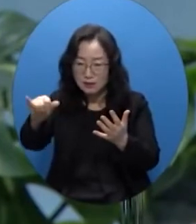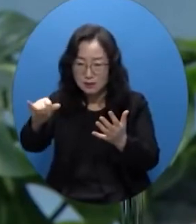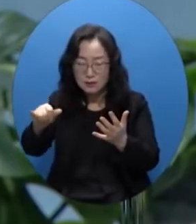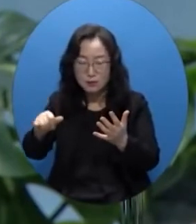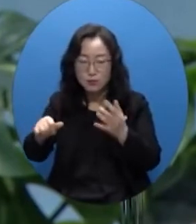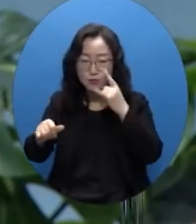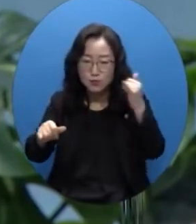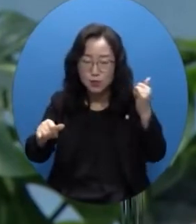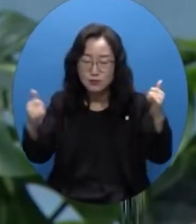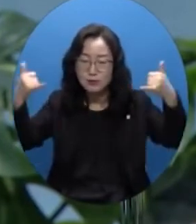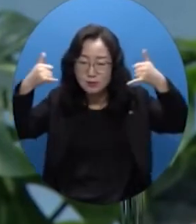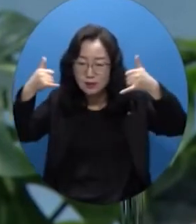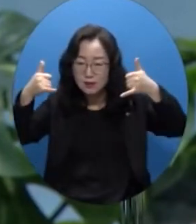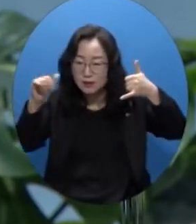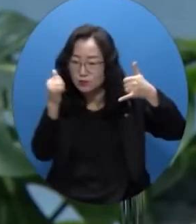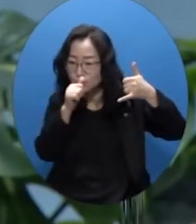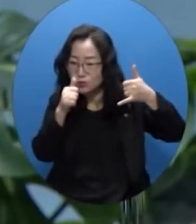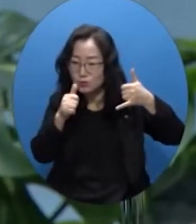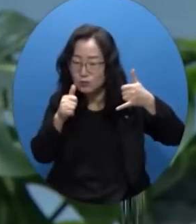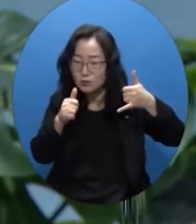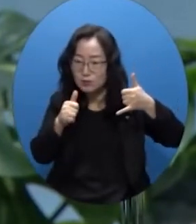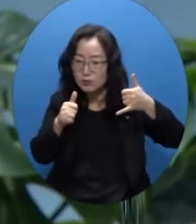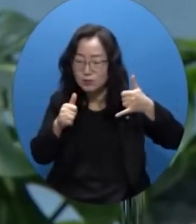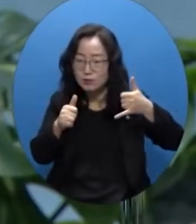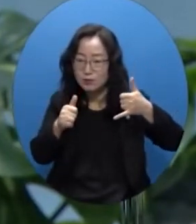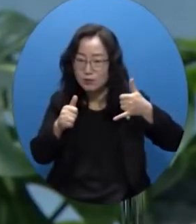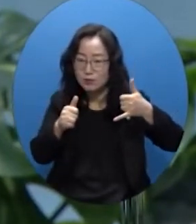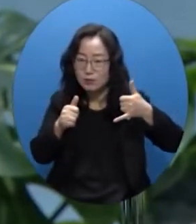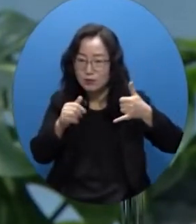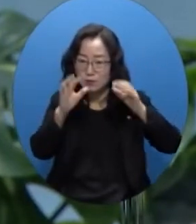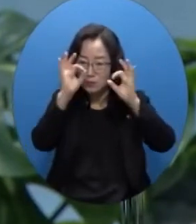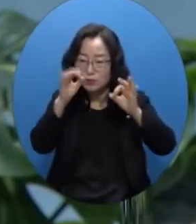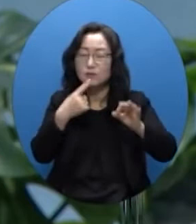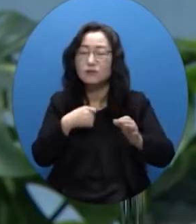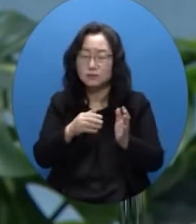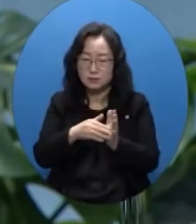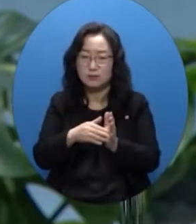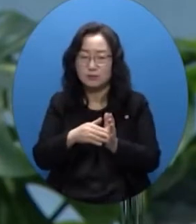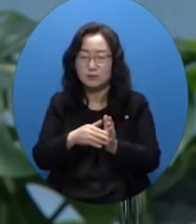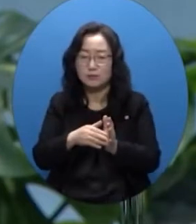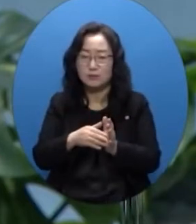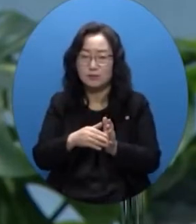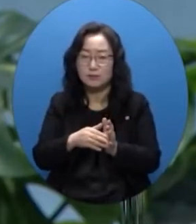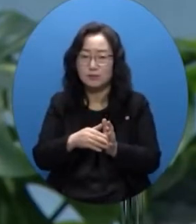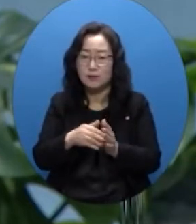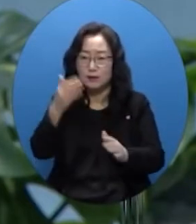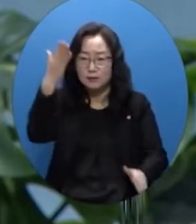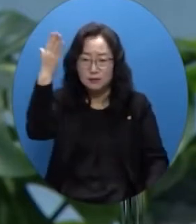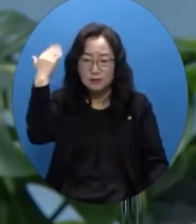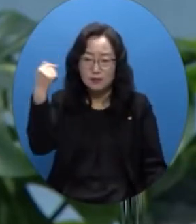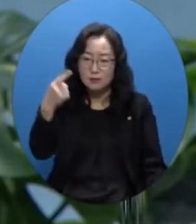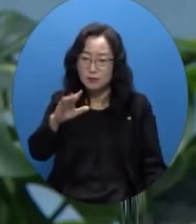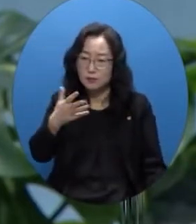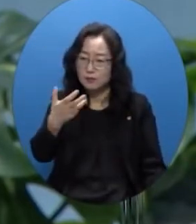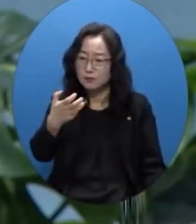전화로 연결해 주는 프로그램을 본 적이 있습니다 그 당 3 완 해도